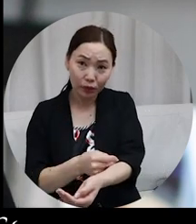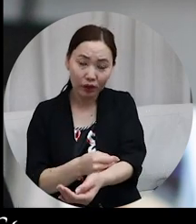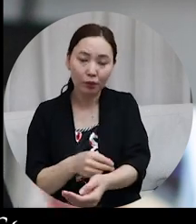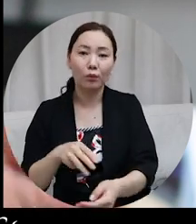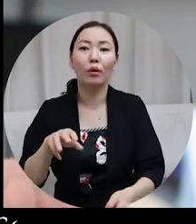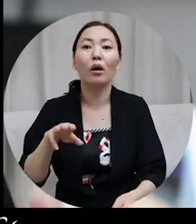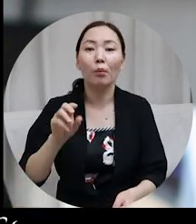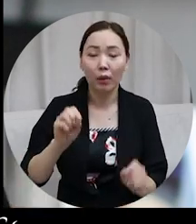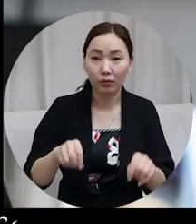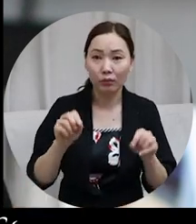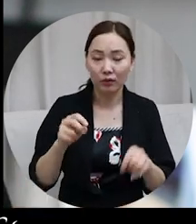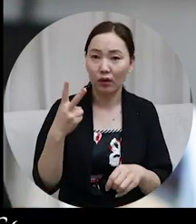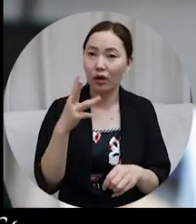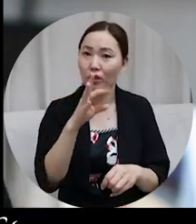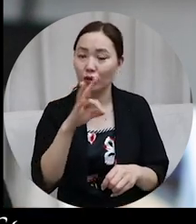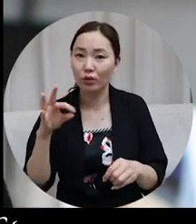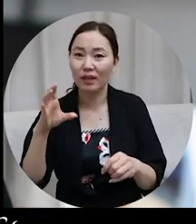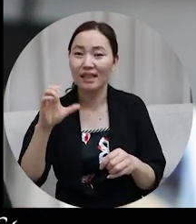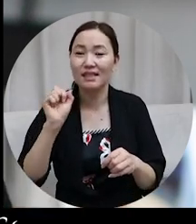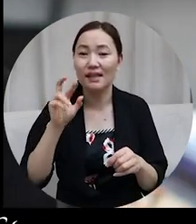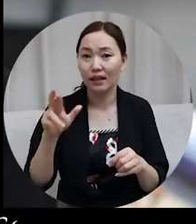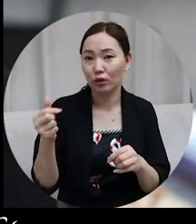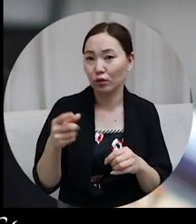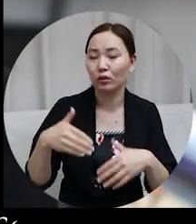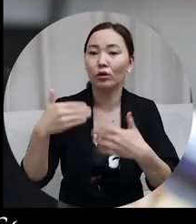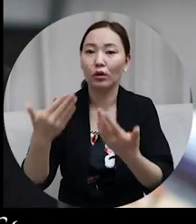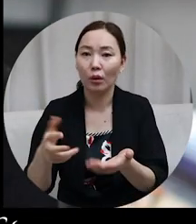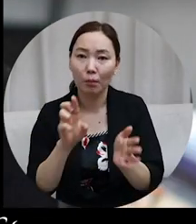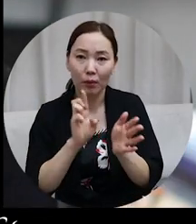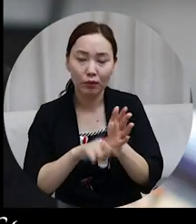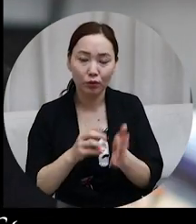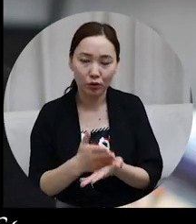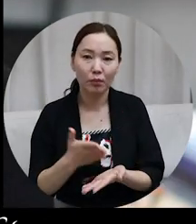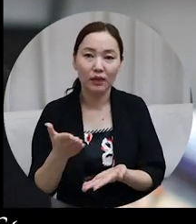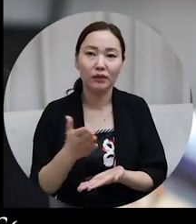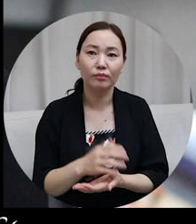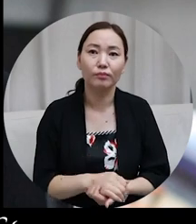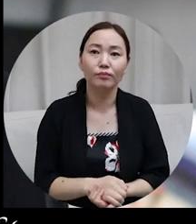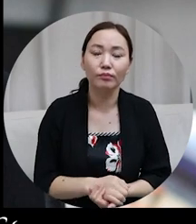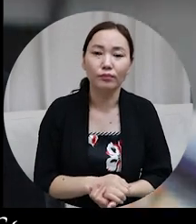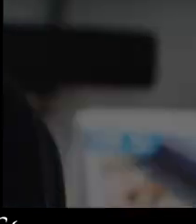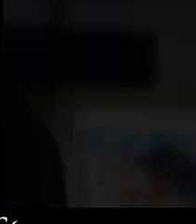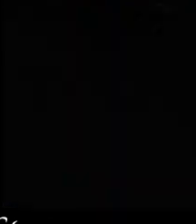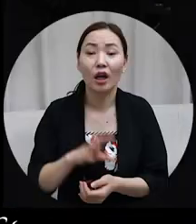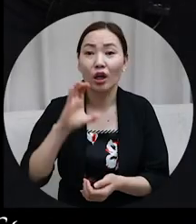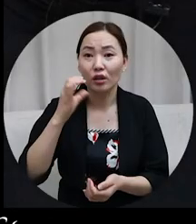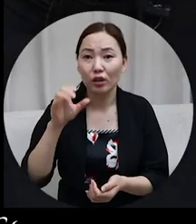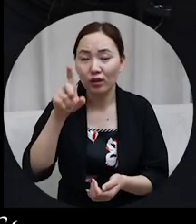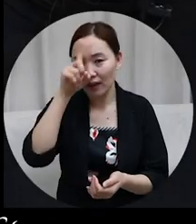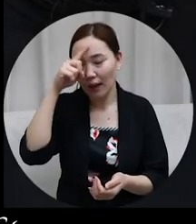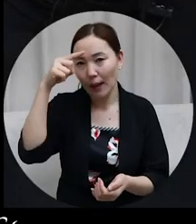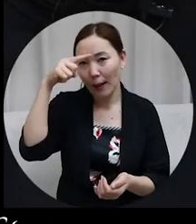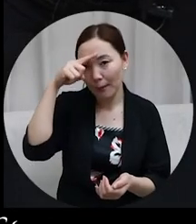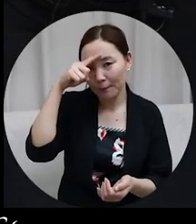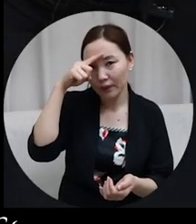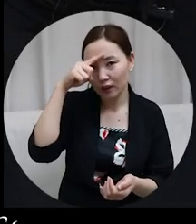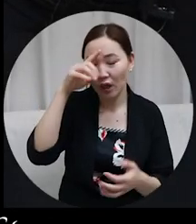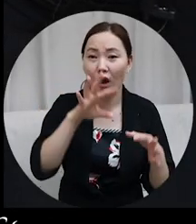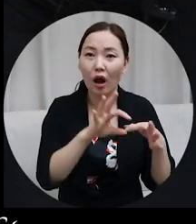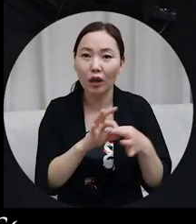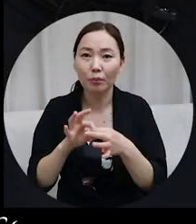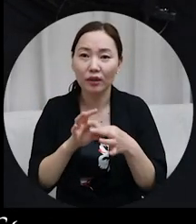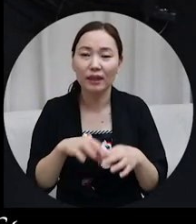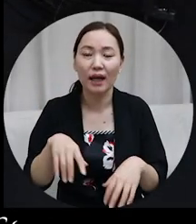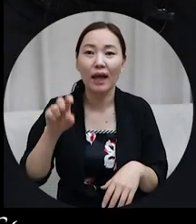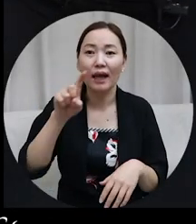явах гэж 100 200 сая гаргаад төхөр хэмжээний хүмүүс биш тийм болохоор л тий солонгос явах оролсон да солонгосын эмнэлгүүдийн талаар бол урд